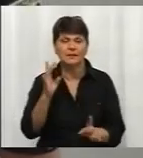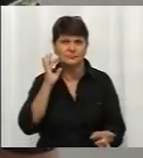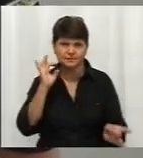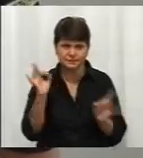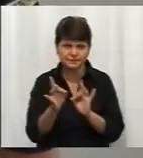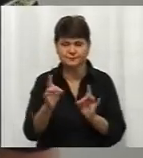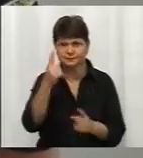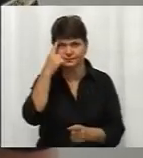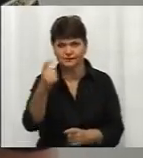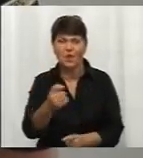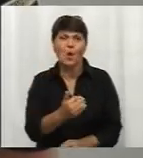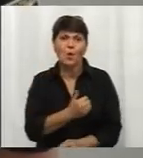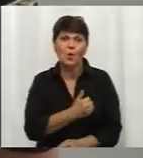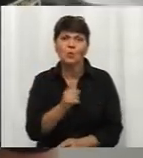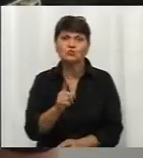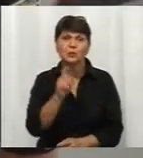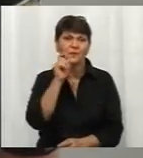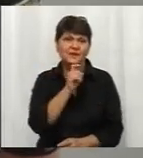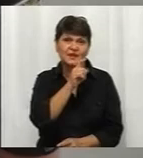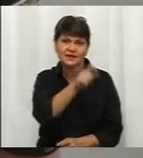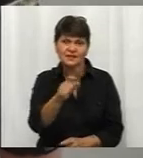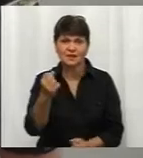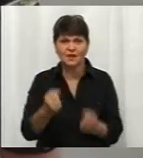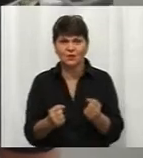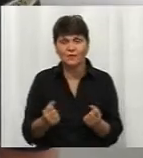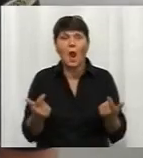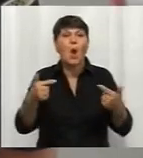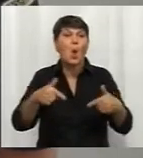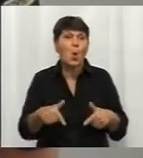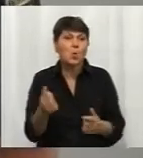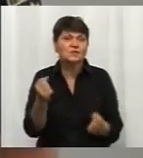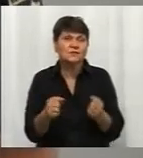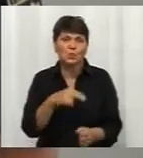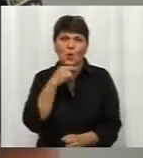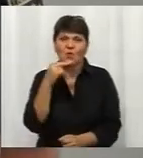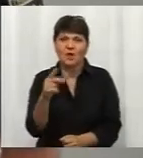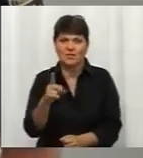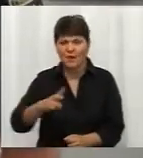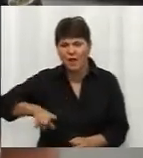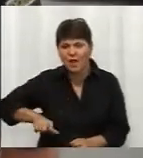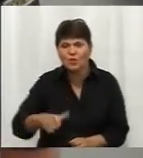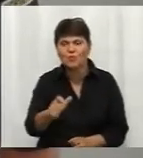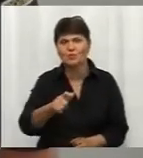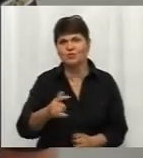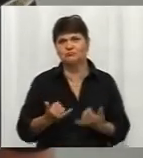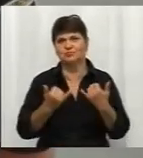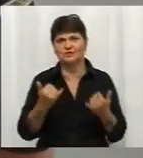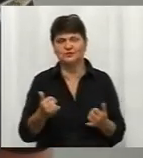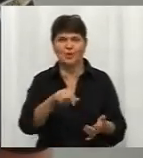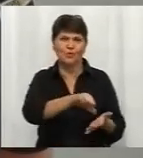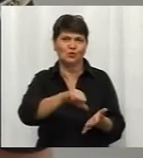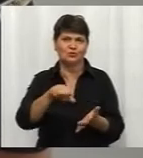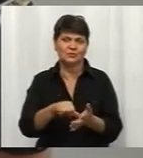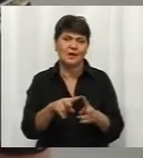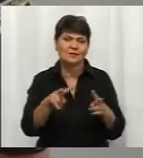Ми хочемо, щоб вінницькі водії, не тільки вінницькі, і гості нашого міста були уважними на дорозі, поважали інших учасників дорожнього руху, а